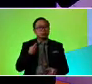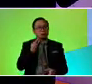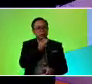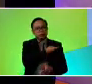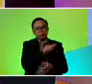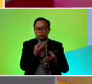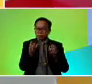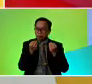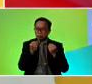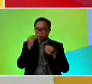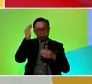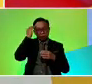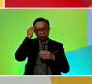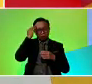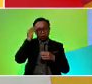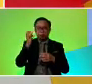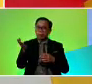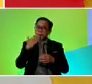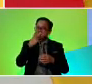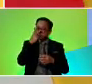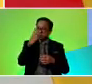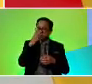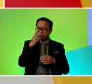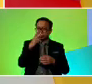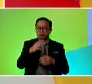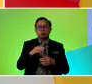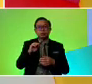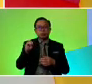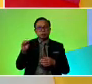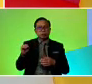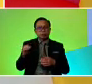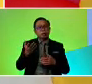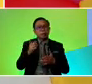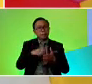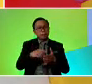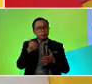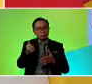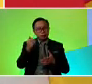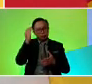lebih lanjut mengenai ekspektasi Mari kita lihat pandangan murid dahulu